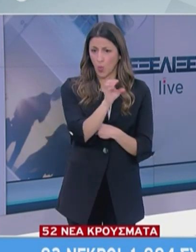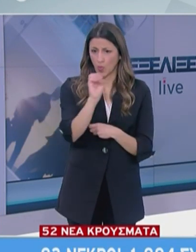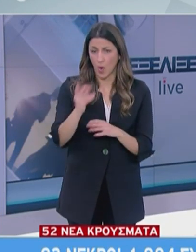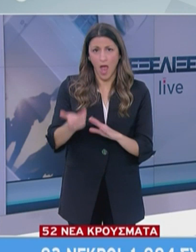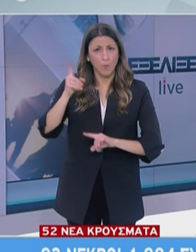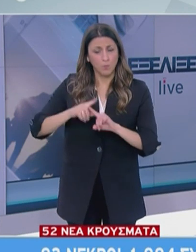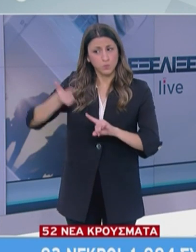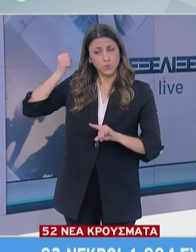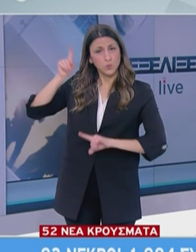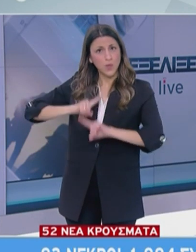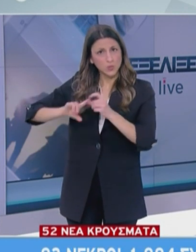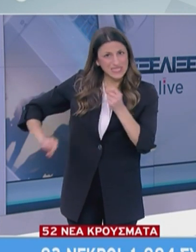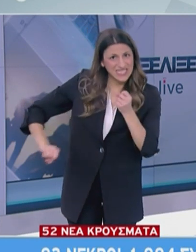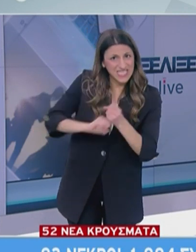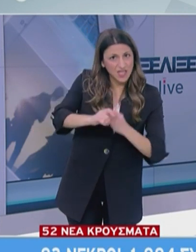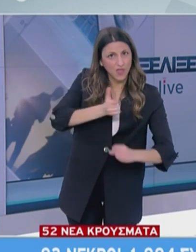υλοποιήσετε?